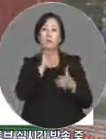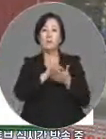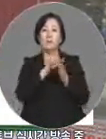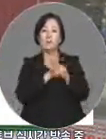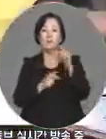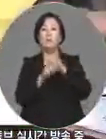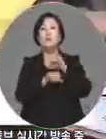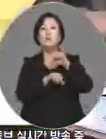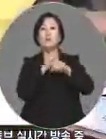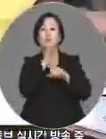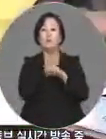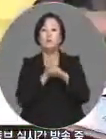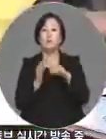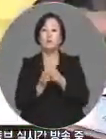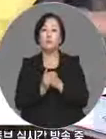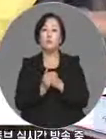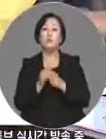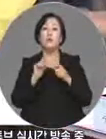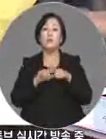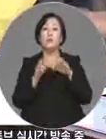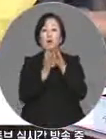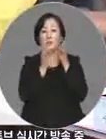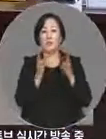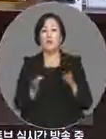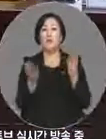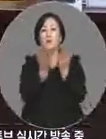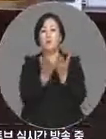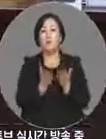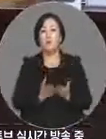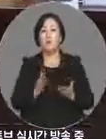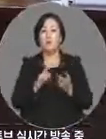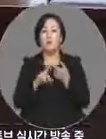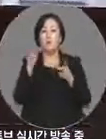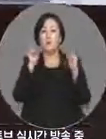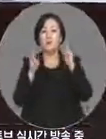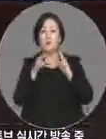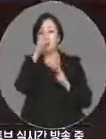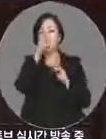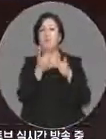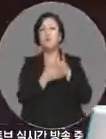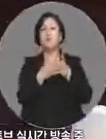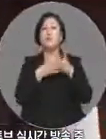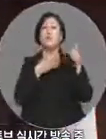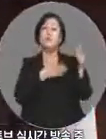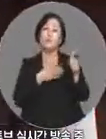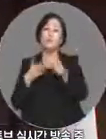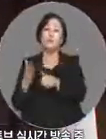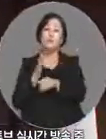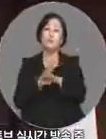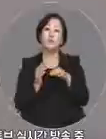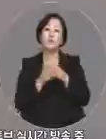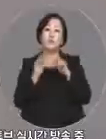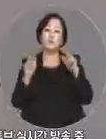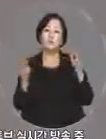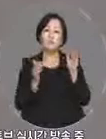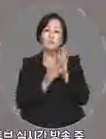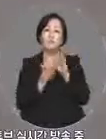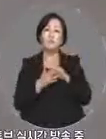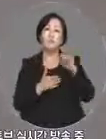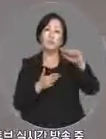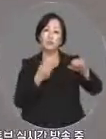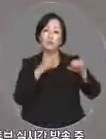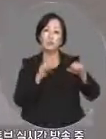있습니다. 납기일을 맞춰야 하는 화주들은 경찰의 도움을 요청하고 있는 실정입니다. 지금까지 화물차 50여